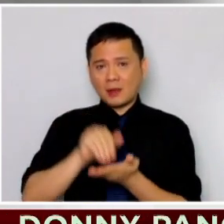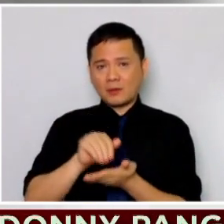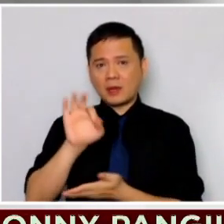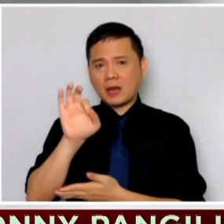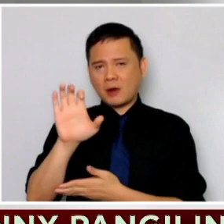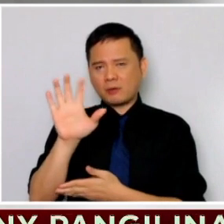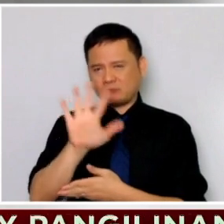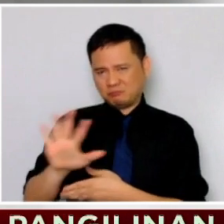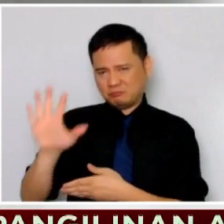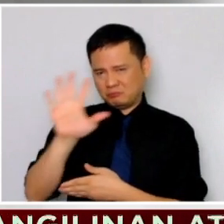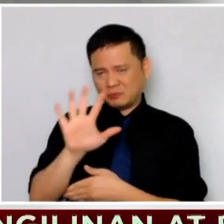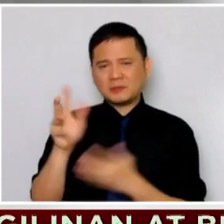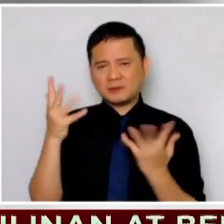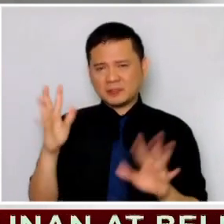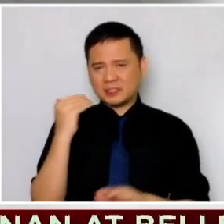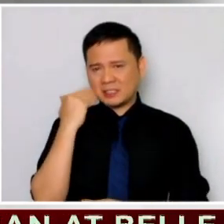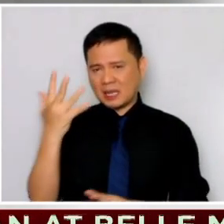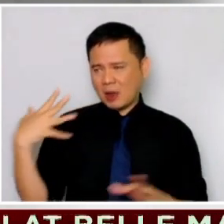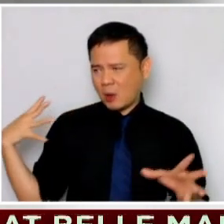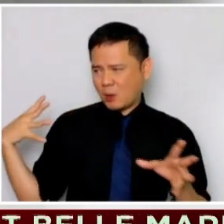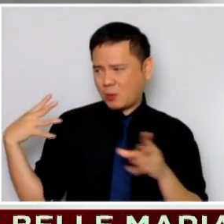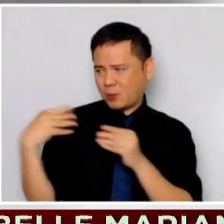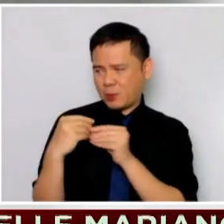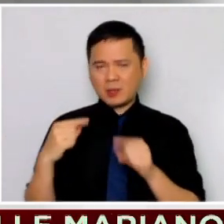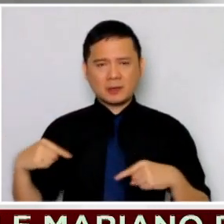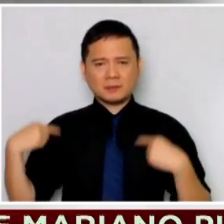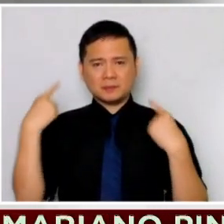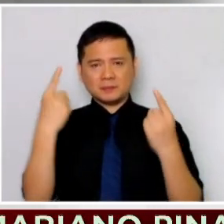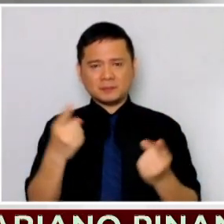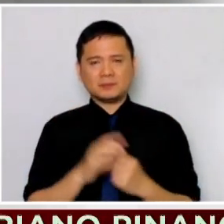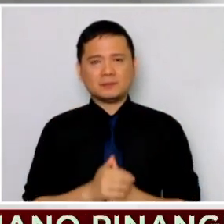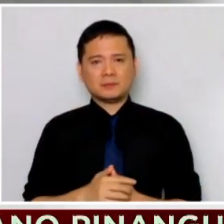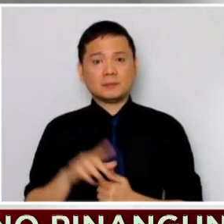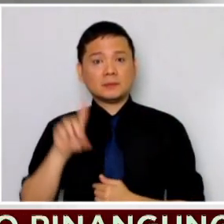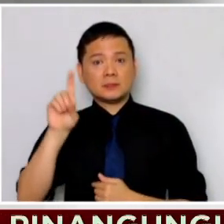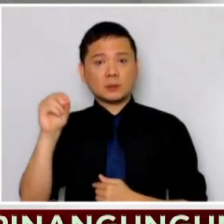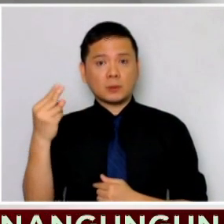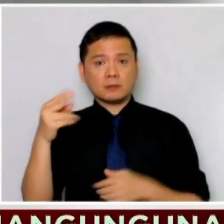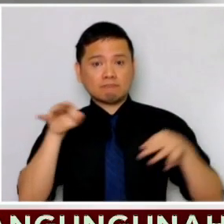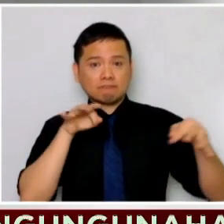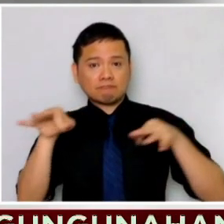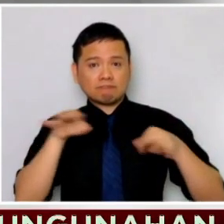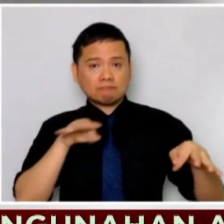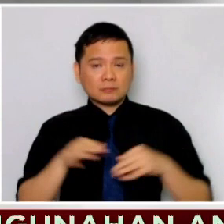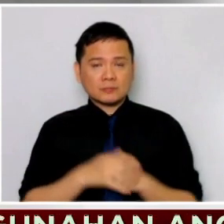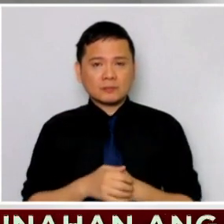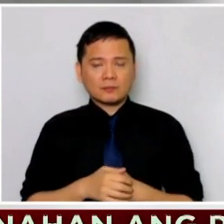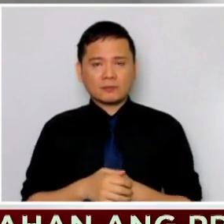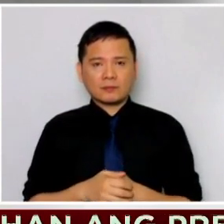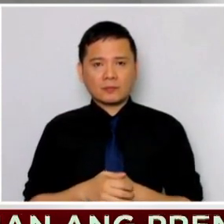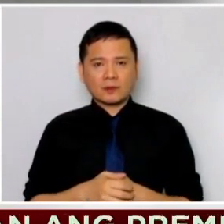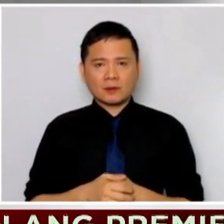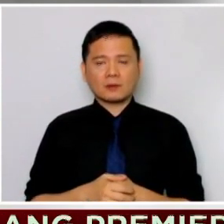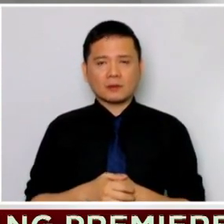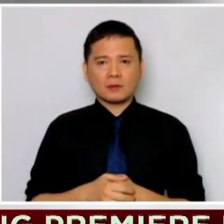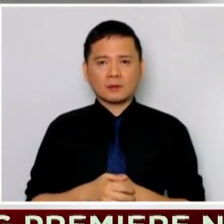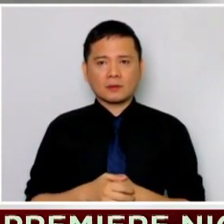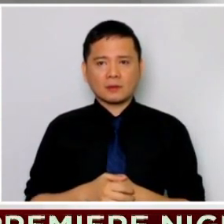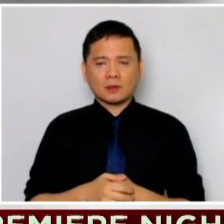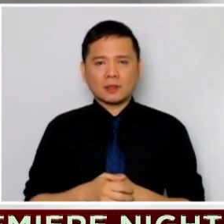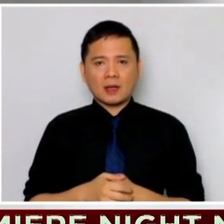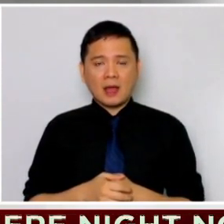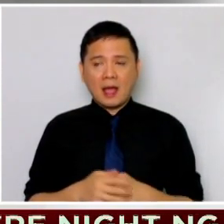49,936 na kabuang bilang. Nilinaw naman ng DOH na 8 lamang sa bilang na ito ang naganap nitong